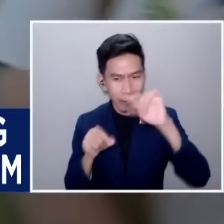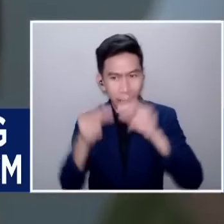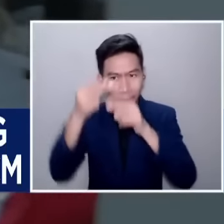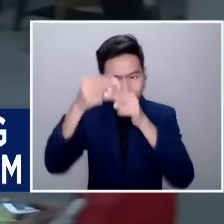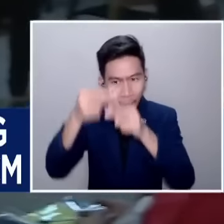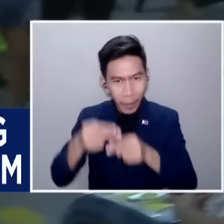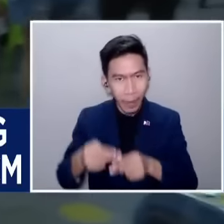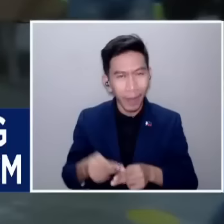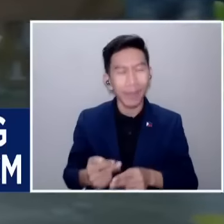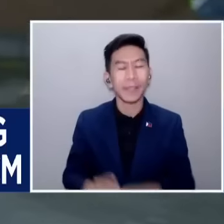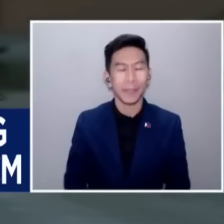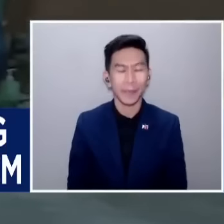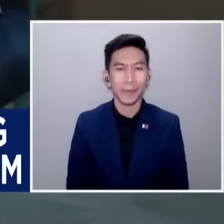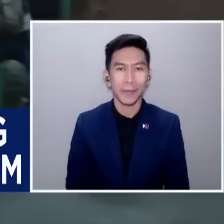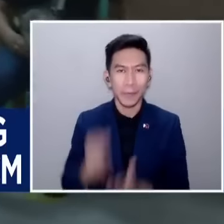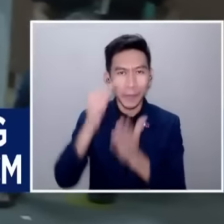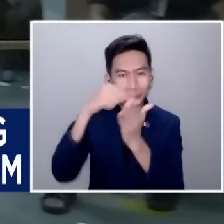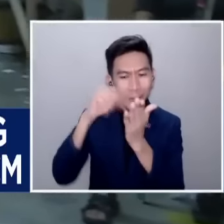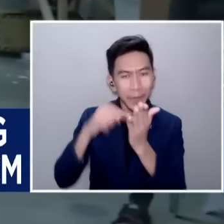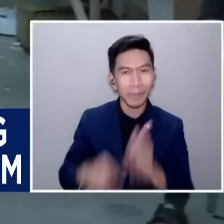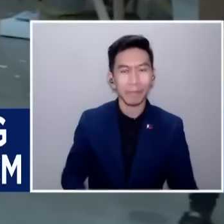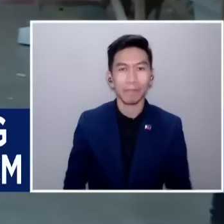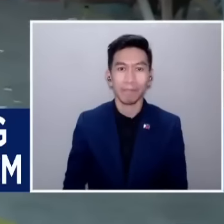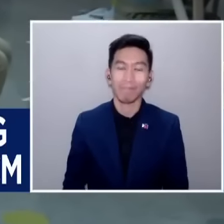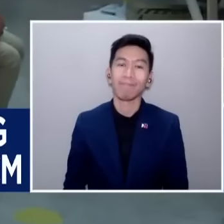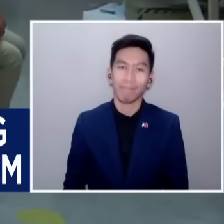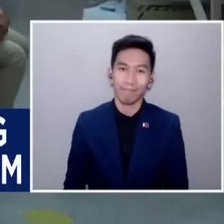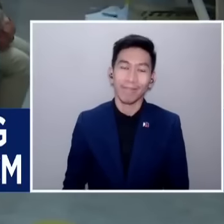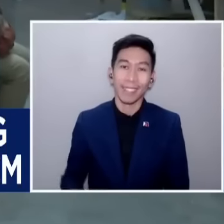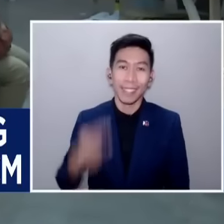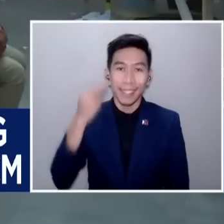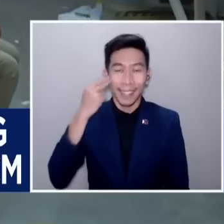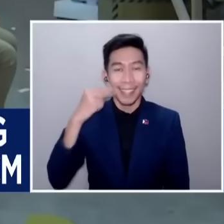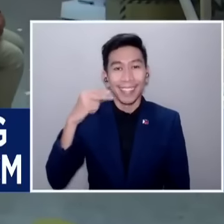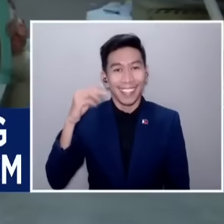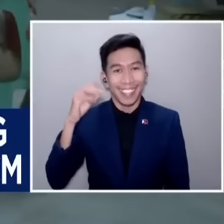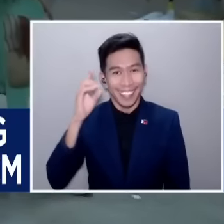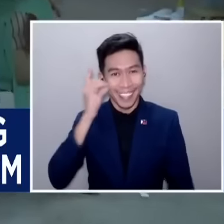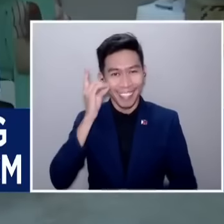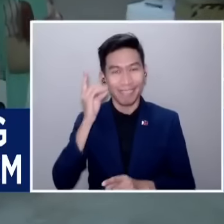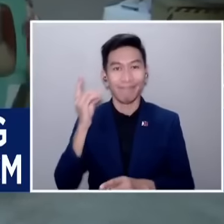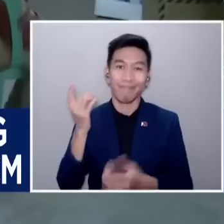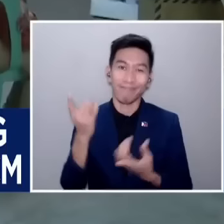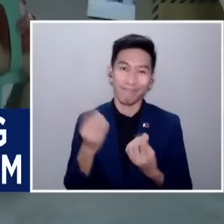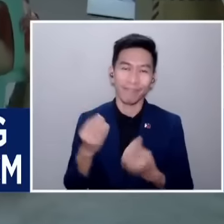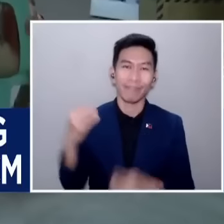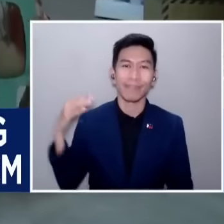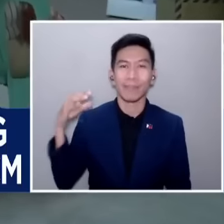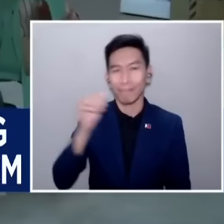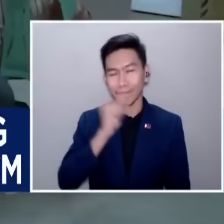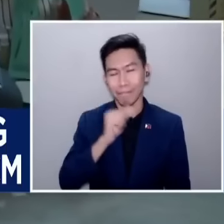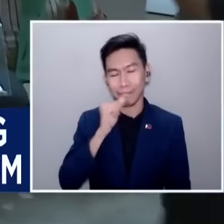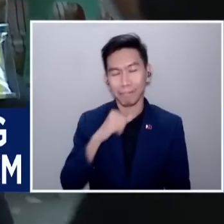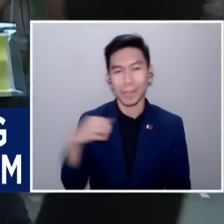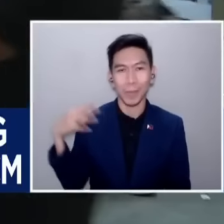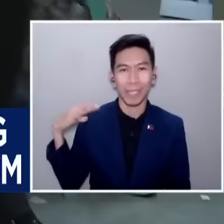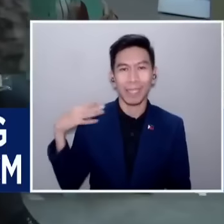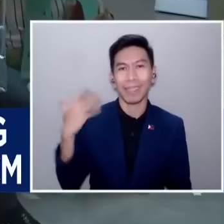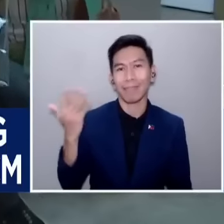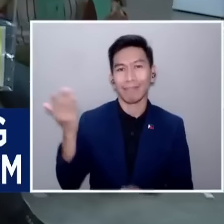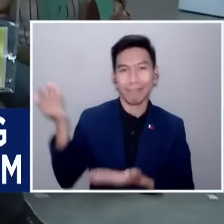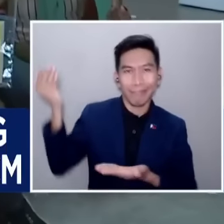Henry, walang mangyayari kundi hintayin yung pagdating ng replacement SD cards talaga. Kailangan